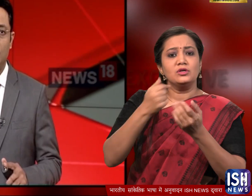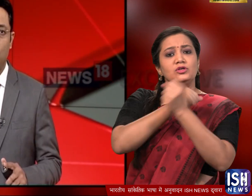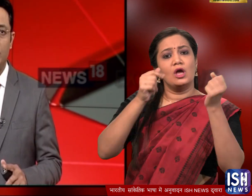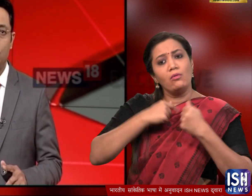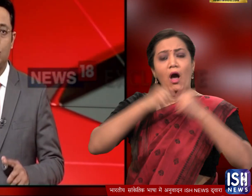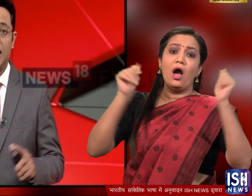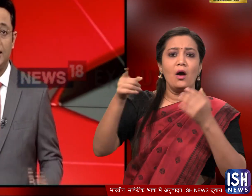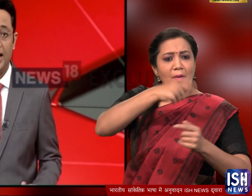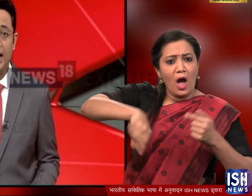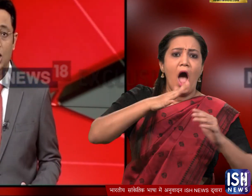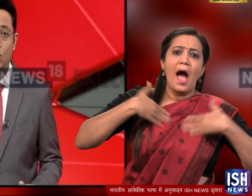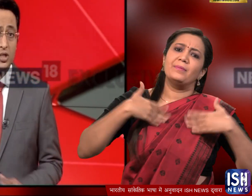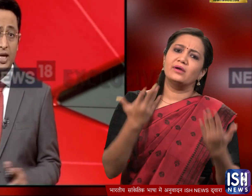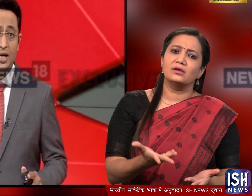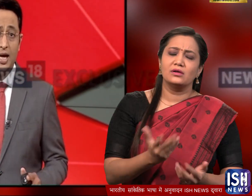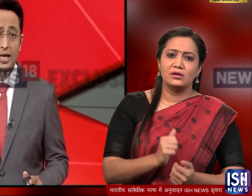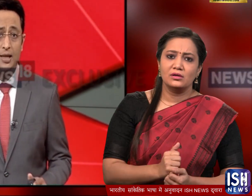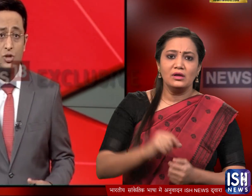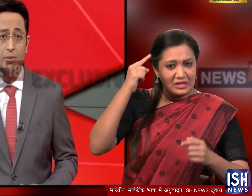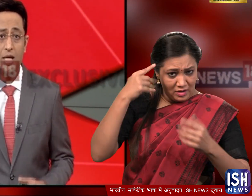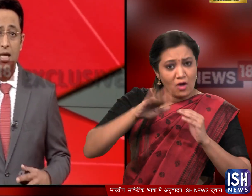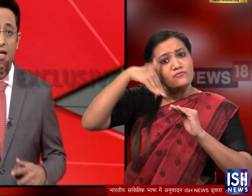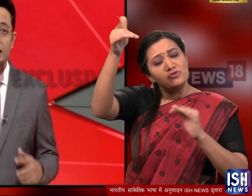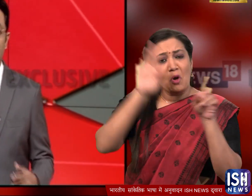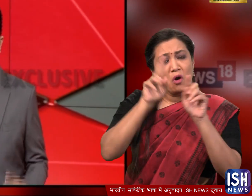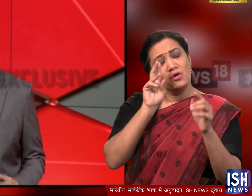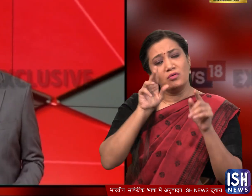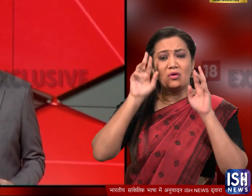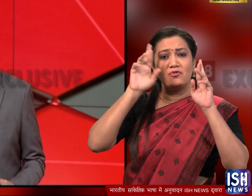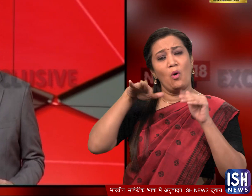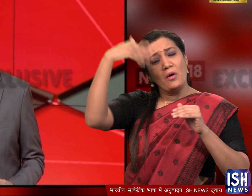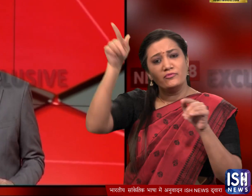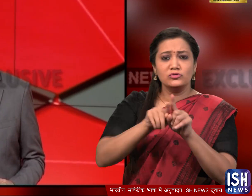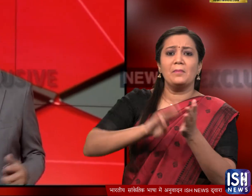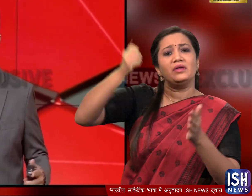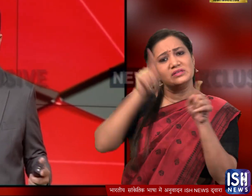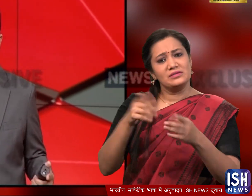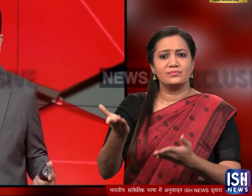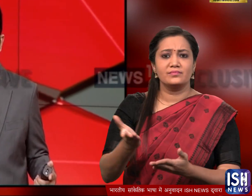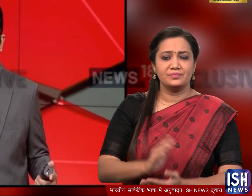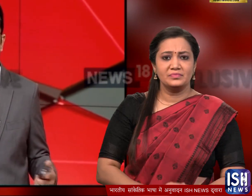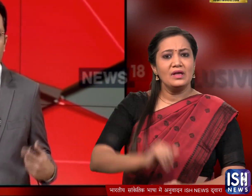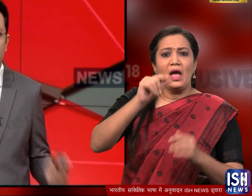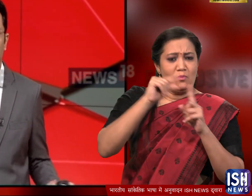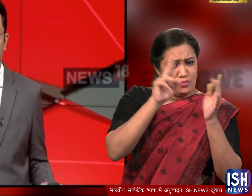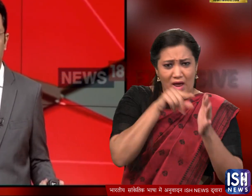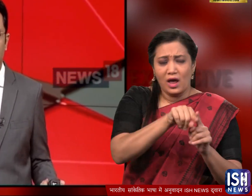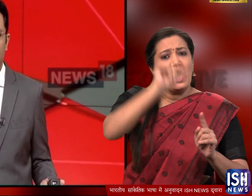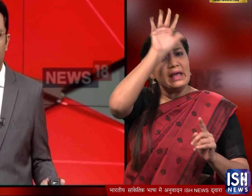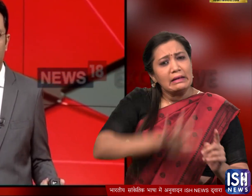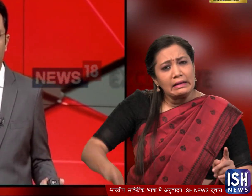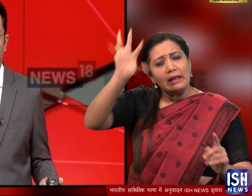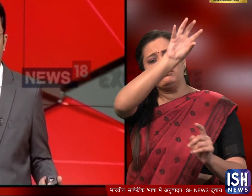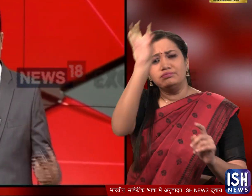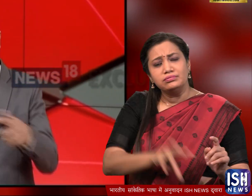हम जैसे लोगों ने जो उत्साह दिखाया उसे यह लग रहा है कि हम उसे भी नेता बना के ही मानेंगे। पुणे क्या, पूरे देश में हम यही तो करते आ रहे